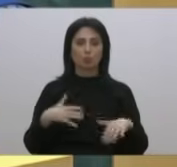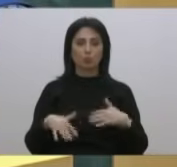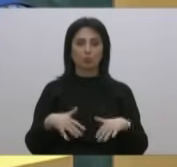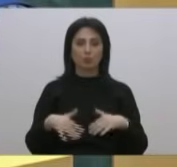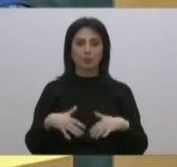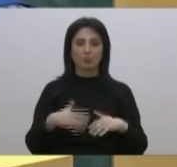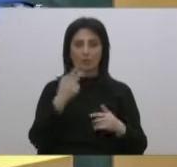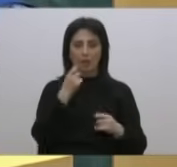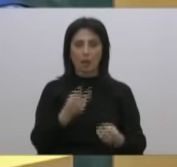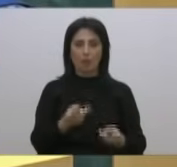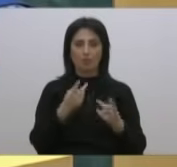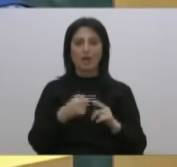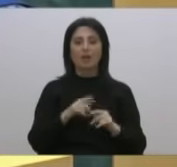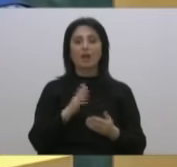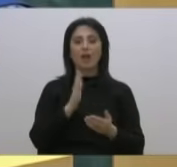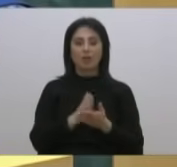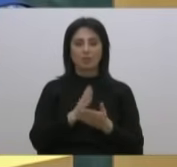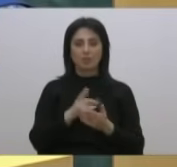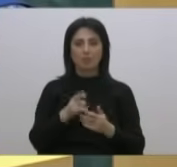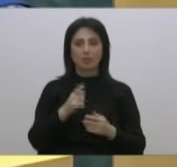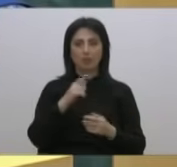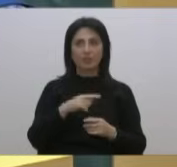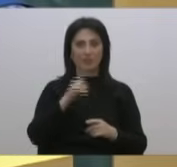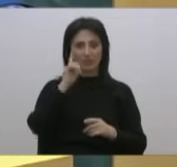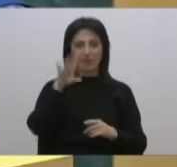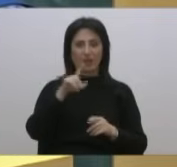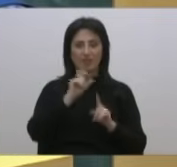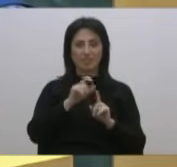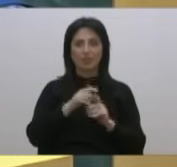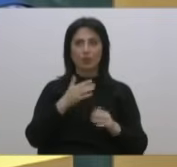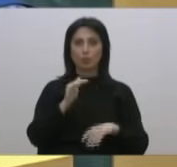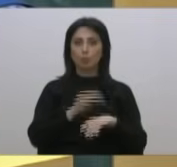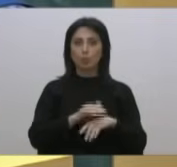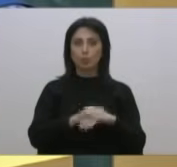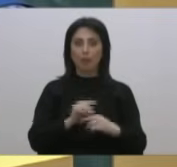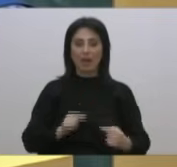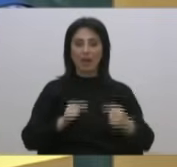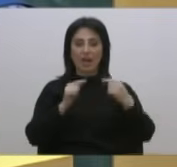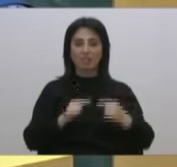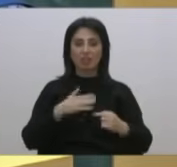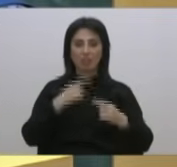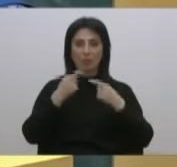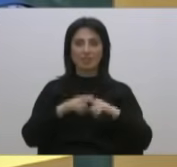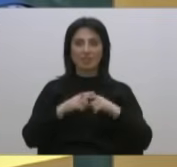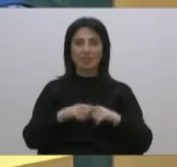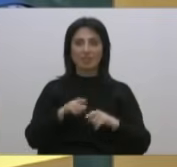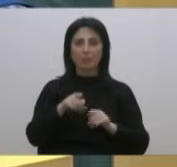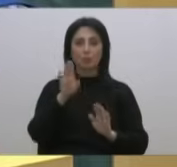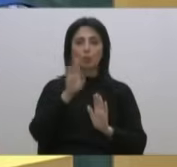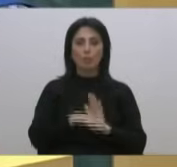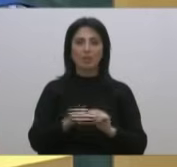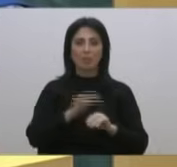სისუსტის გამოვლინება. არსებობს ასეთი ცნობილი გამონათქვამი: თუ ფაქტები ეწინააღმდეგება ჩემს თეორიას, მით